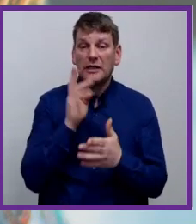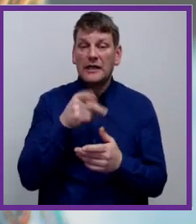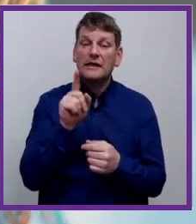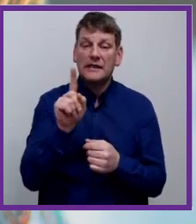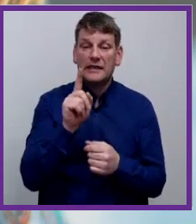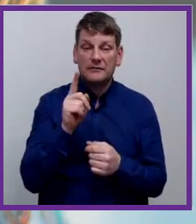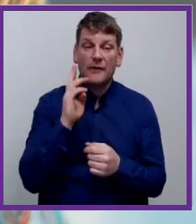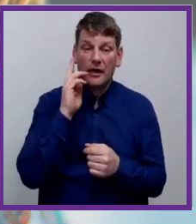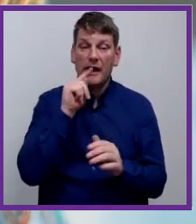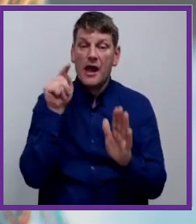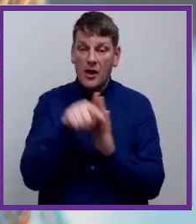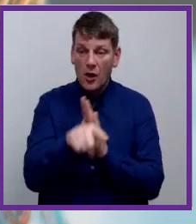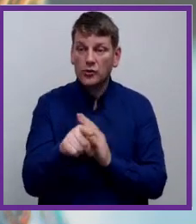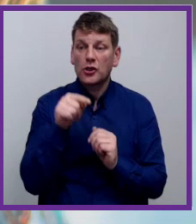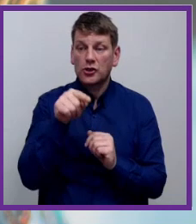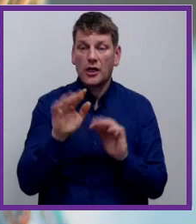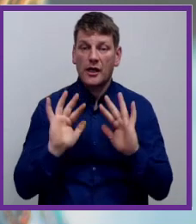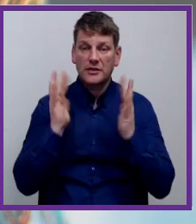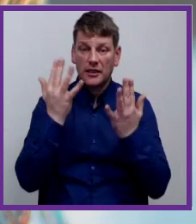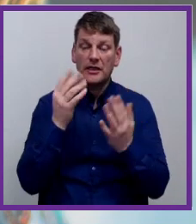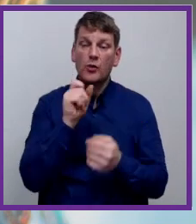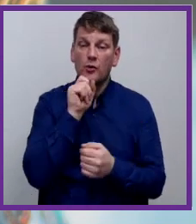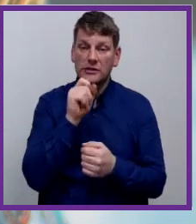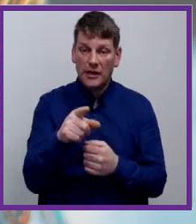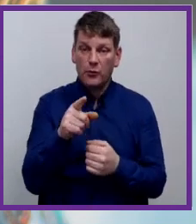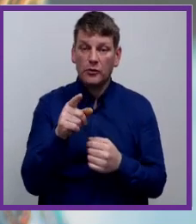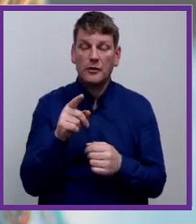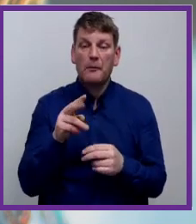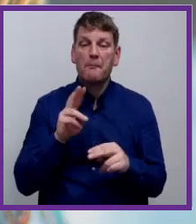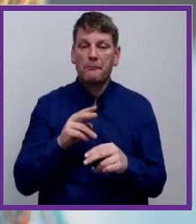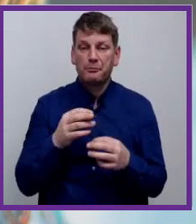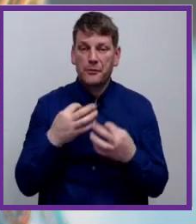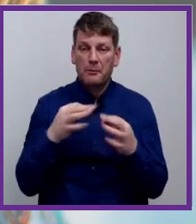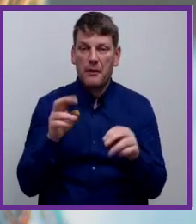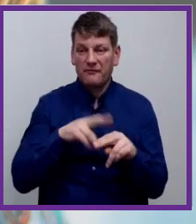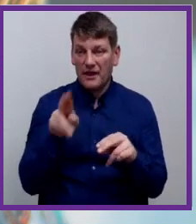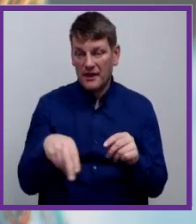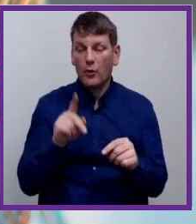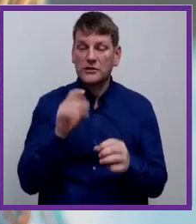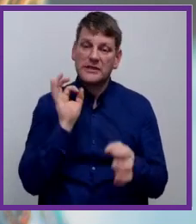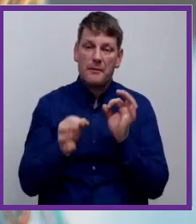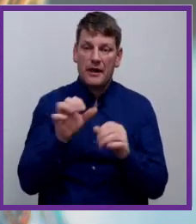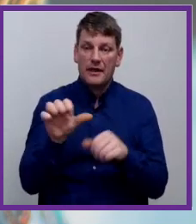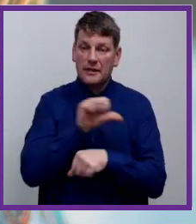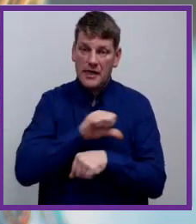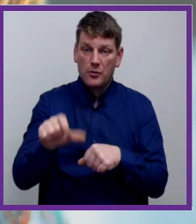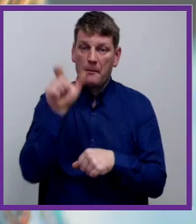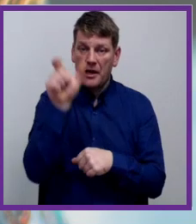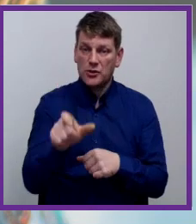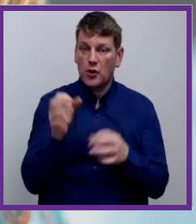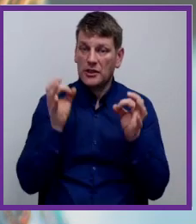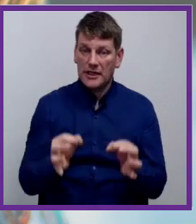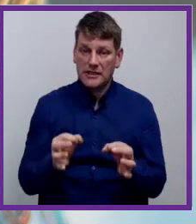iejaukšanās šādos gadījumos nebūtu patvaļīga un tiktu samērīgi ierobežotas personu tiesības